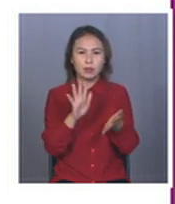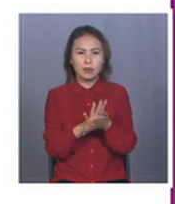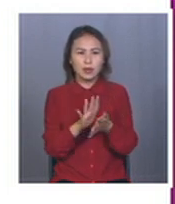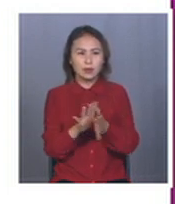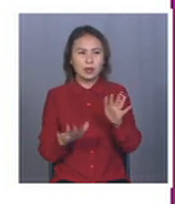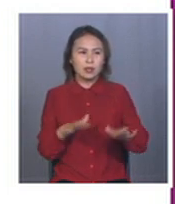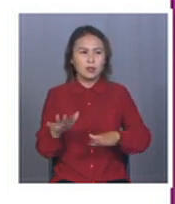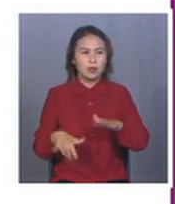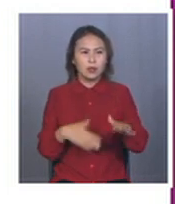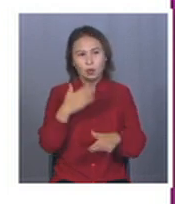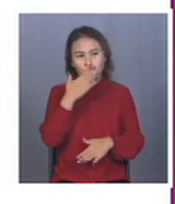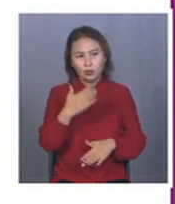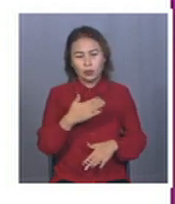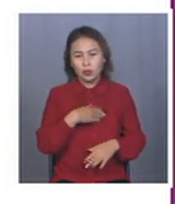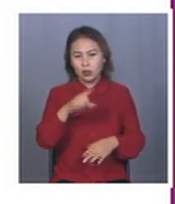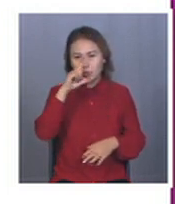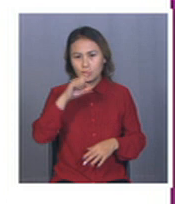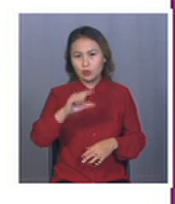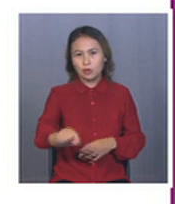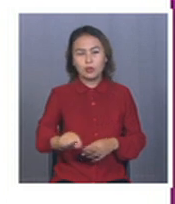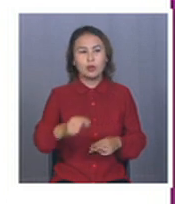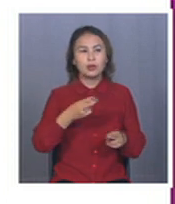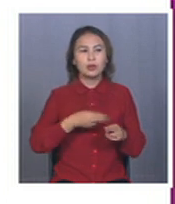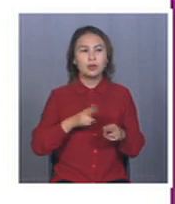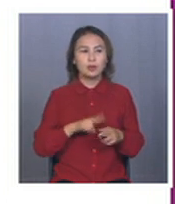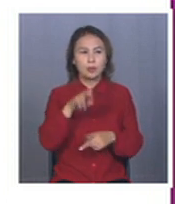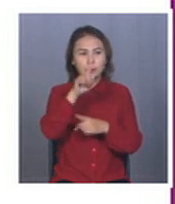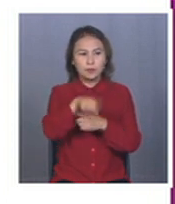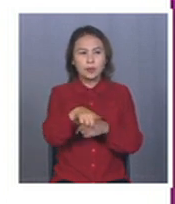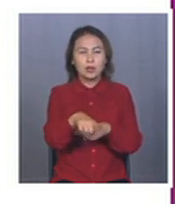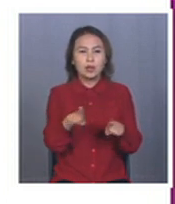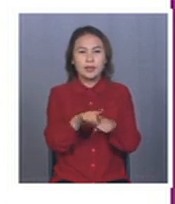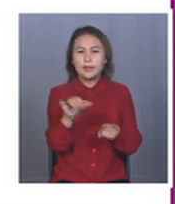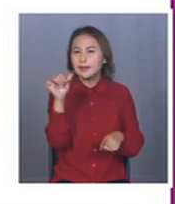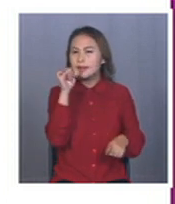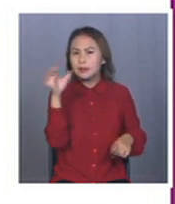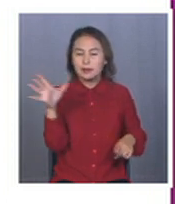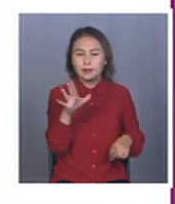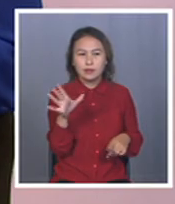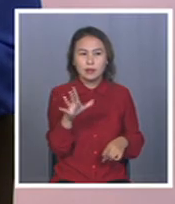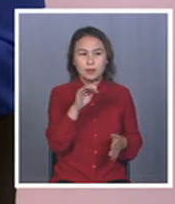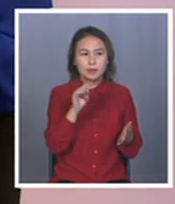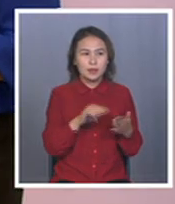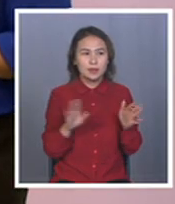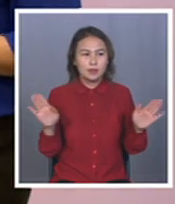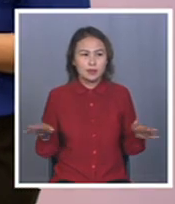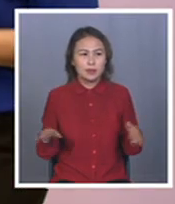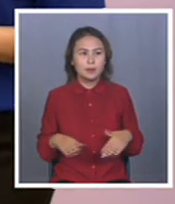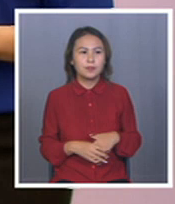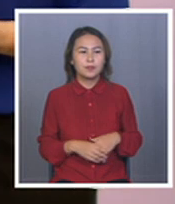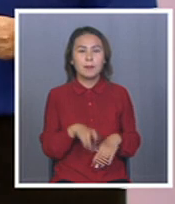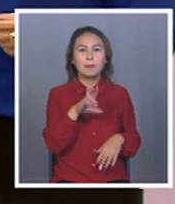сүретін, ұзын тұмсығы төмен қарай иілген сұрғылт түсті құс. Бір